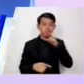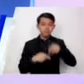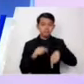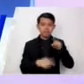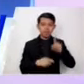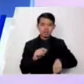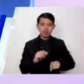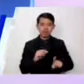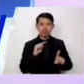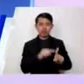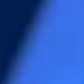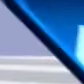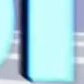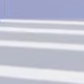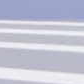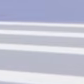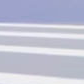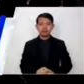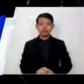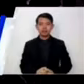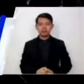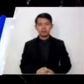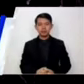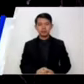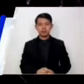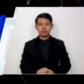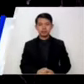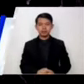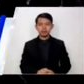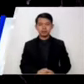Saksi, si Bam Alegre.